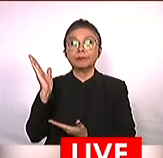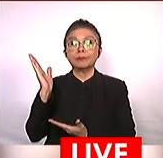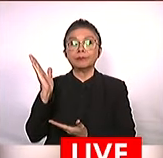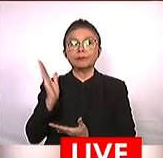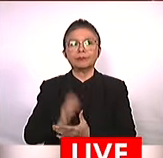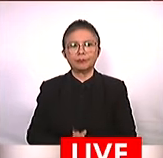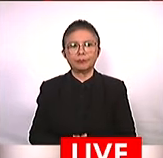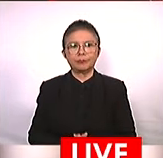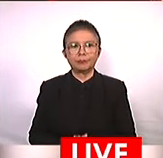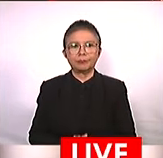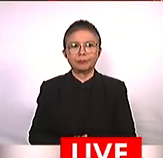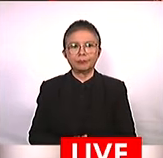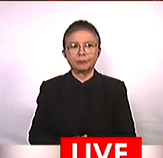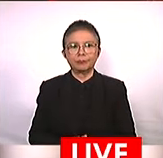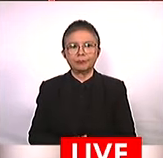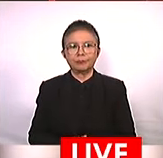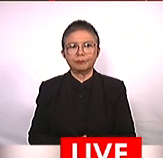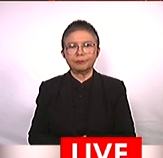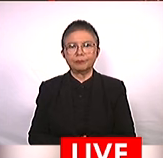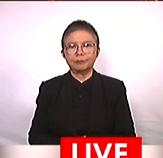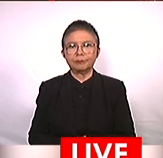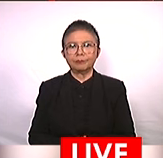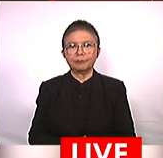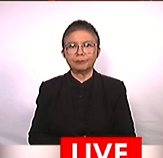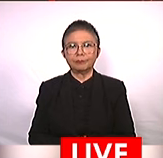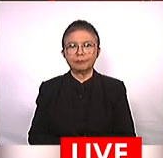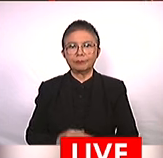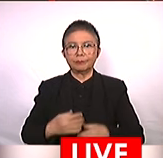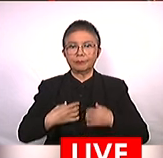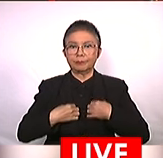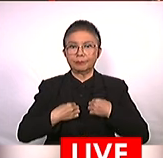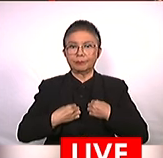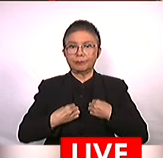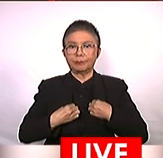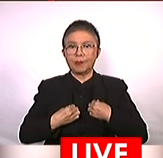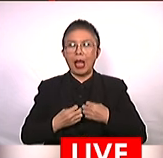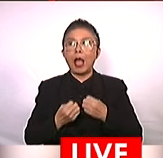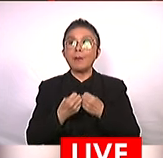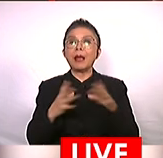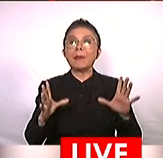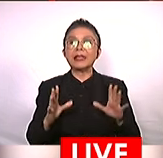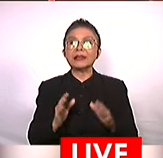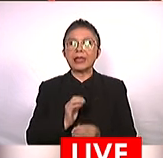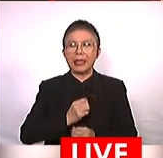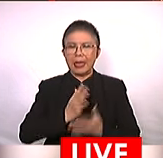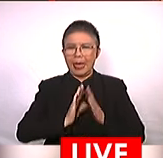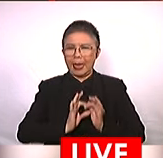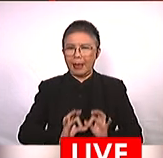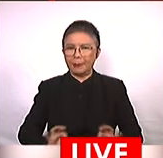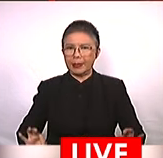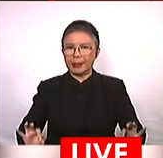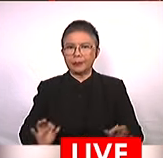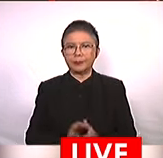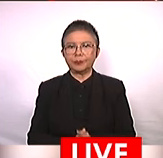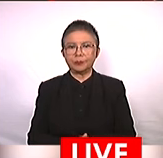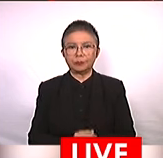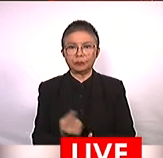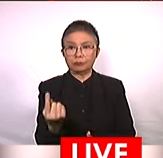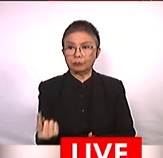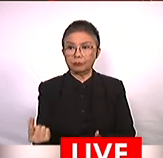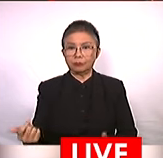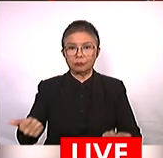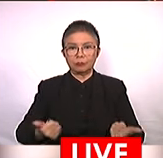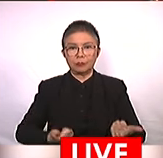ketentuan debat tata tertib sebelum debat pakaian yang digunakan adalah bebas sopan dan rapi setiap tamu